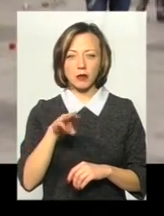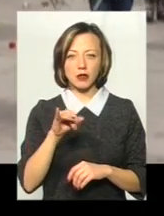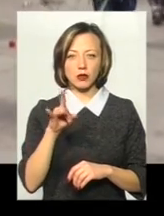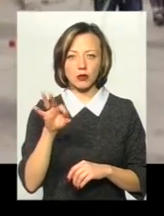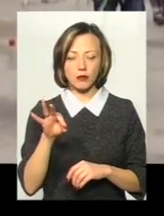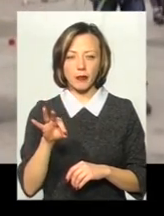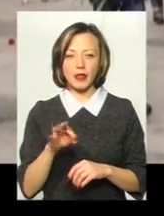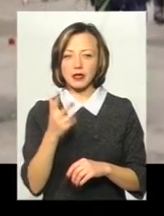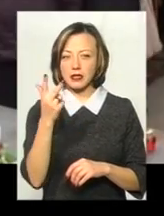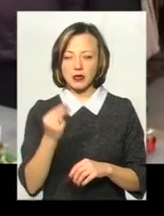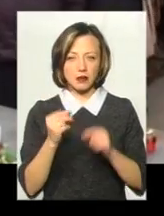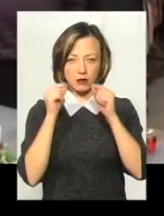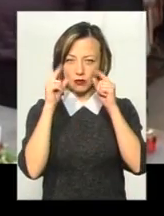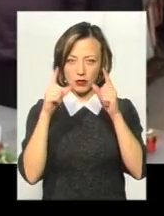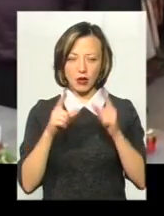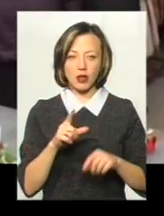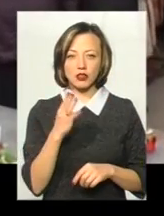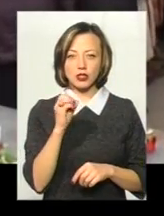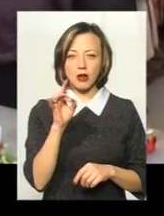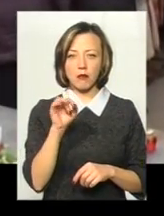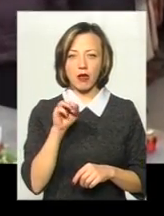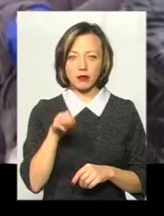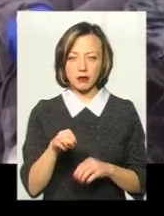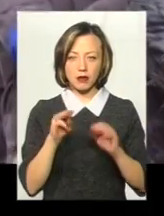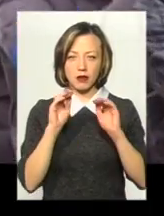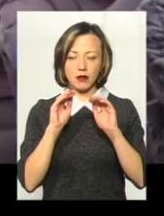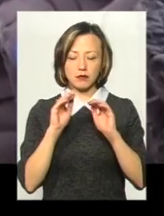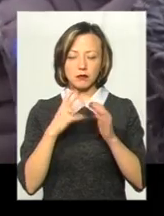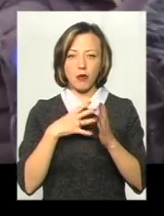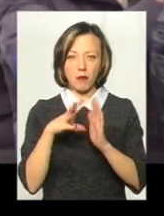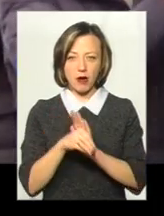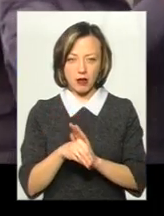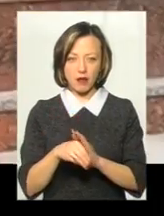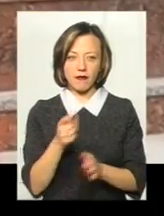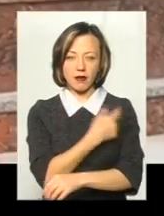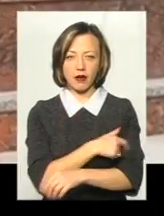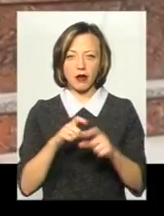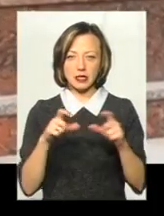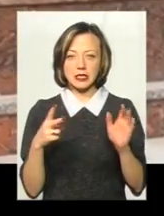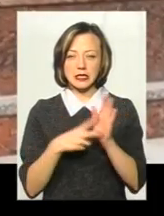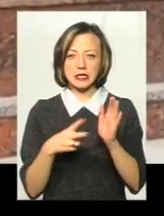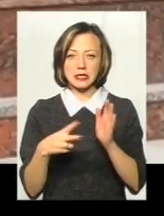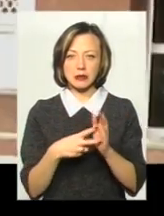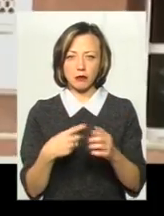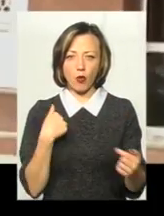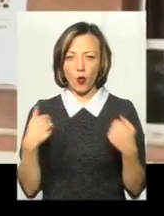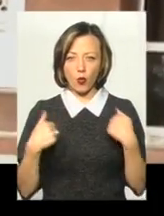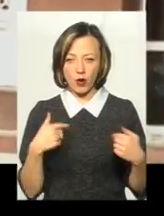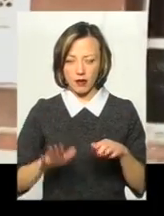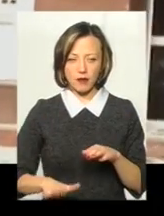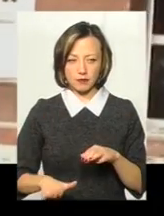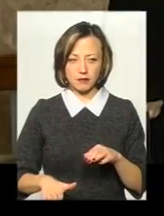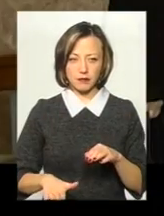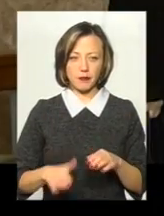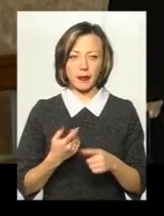три дні, так і не прийшовши до тями, Людмила Шеремет померла у нейрохірургічному відділенні. 7 куль прошили праву ногу Олега Тупельницького